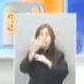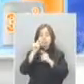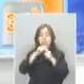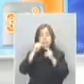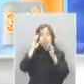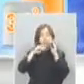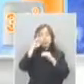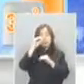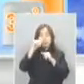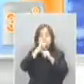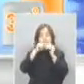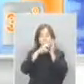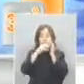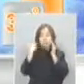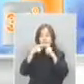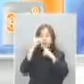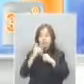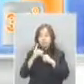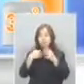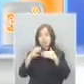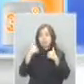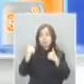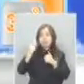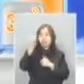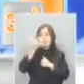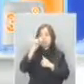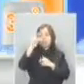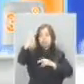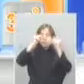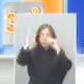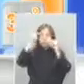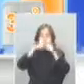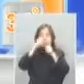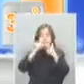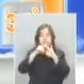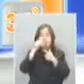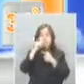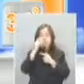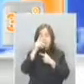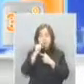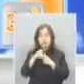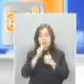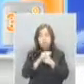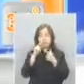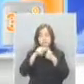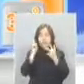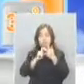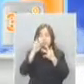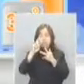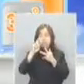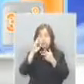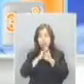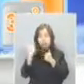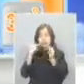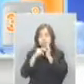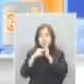ี่กัมลกระโคแรงบงแห่งส่วมากที่บริเวณจหวดนาคอนสวรร์ อุทัยทานีลบบุรี สละบุรี พระนาคอนสีอายุทย